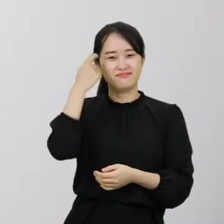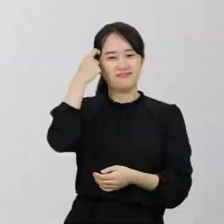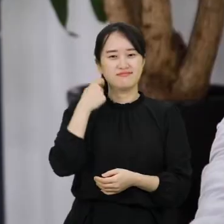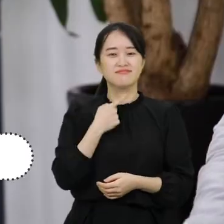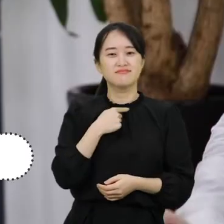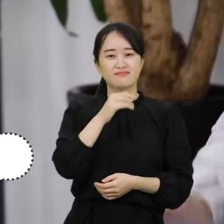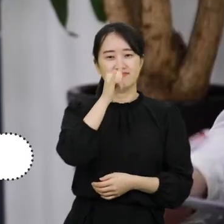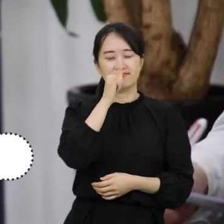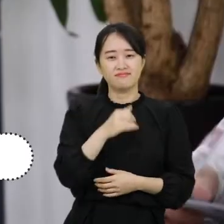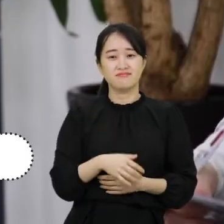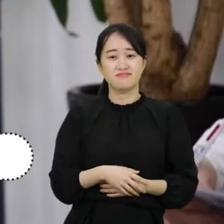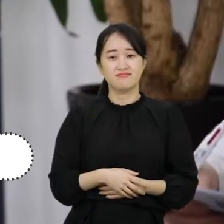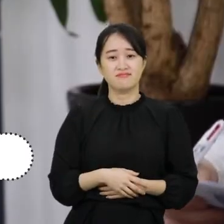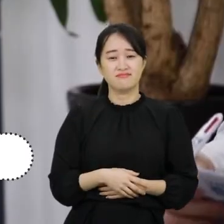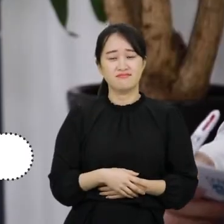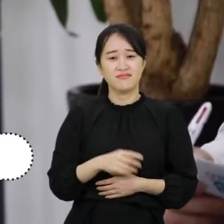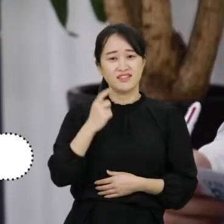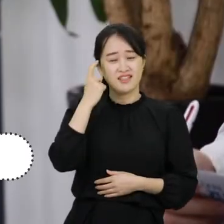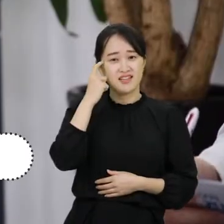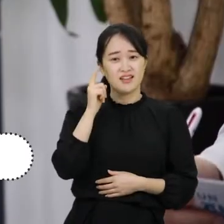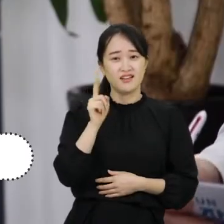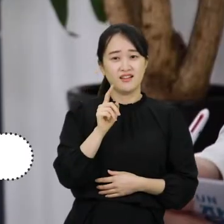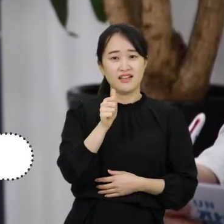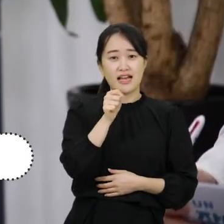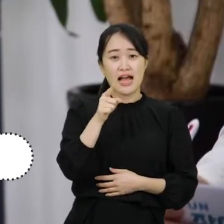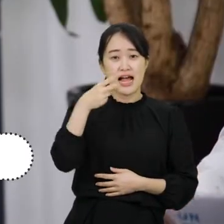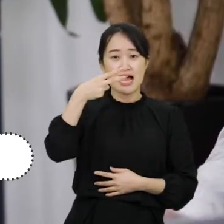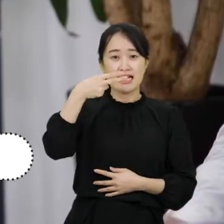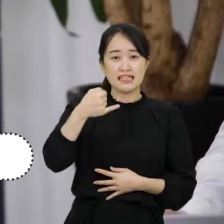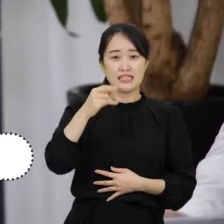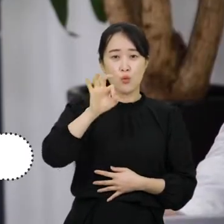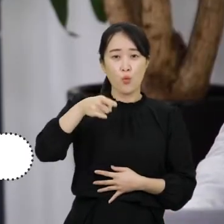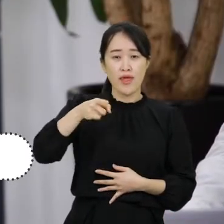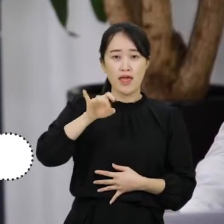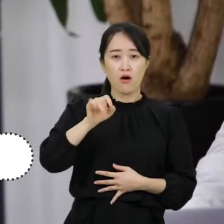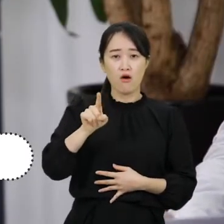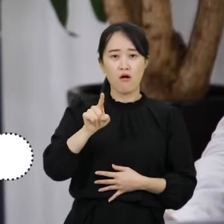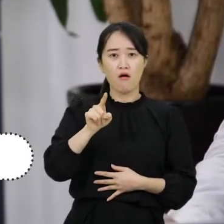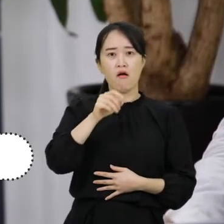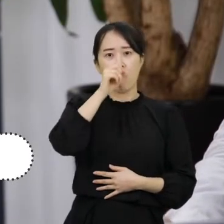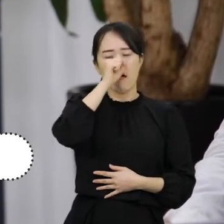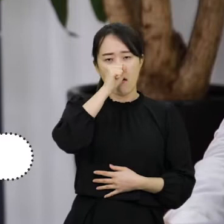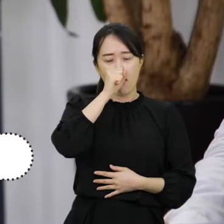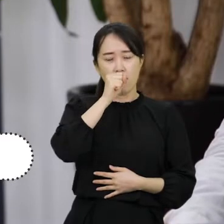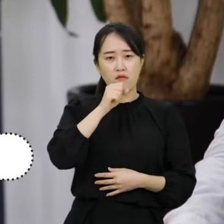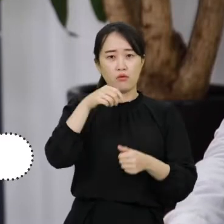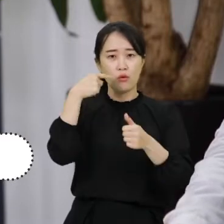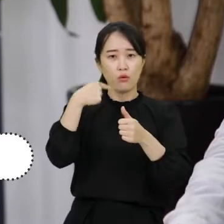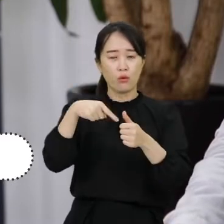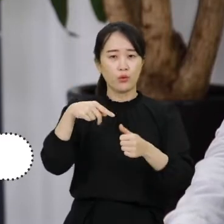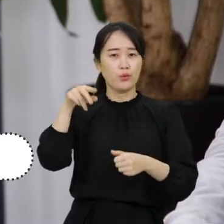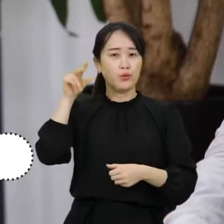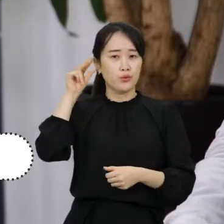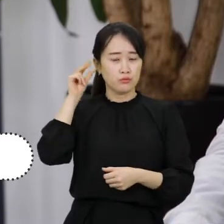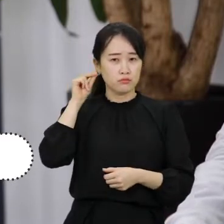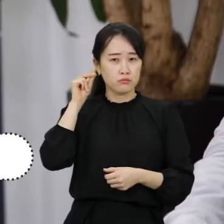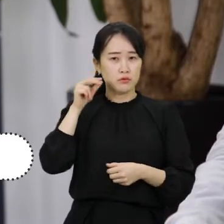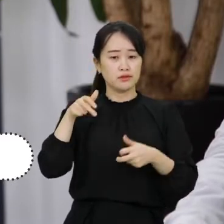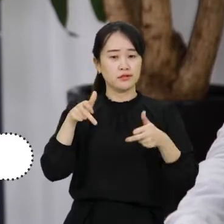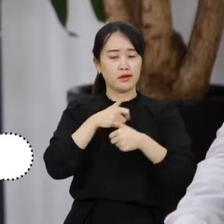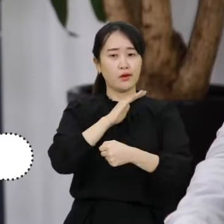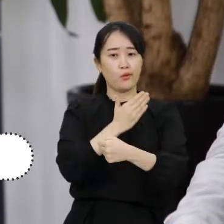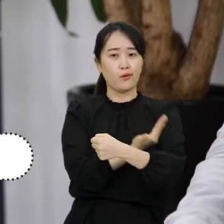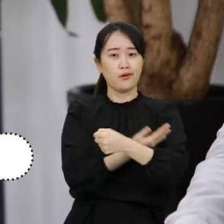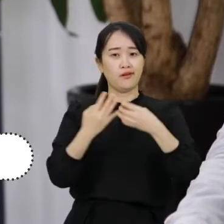있었습니다. 얘기를 듣고 하면서 생각한 게, 하드웨어가 훌륭한데 또 이 교육을 들으시고